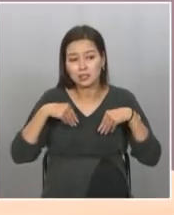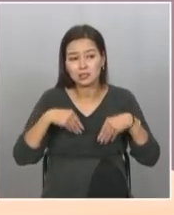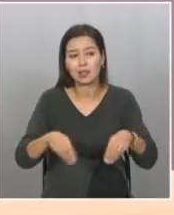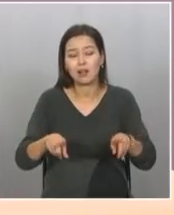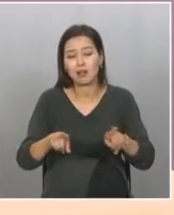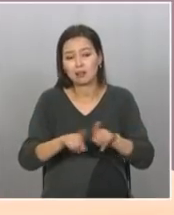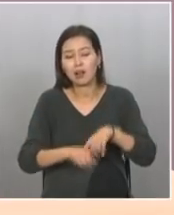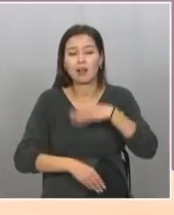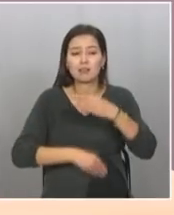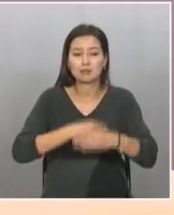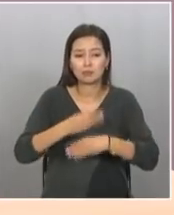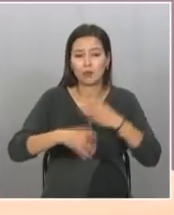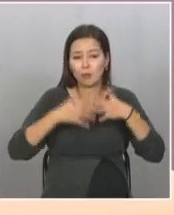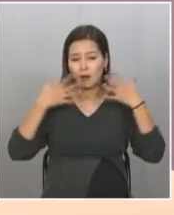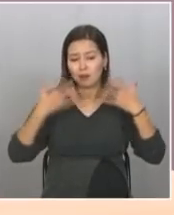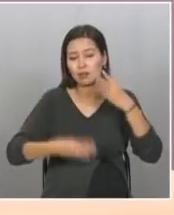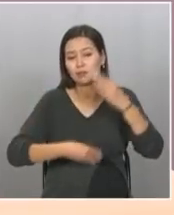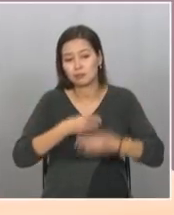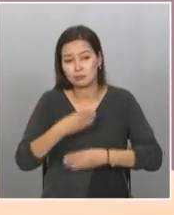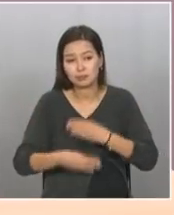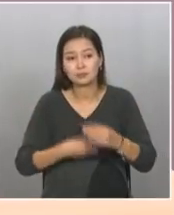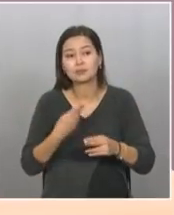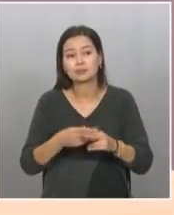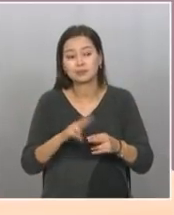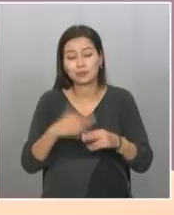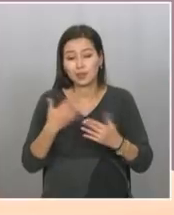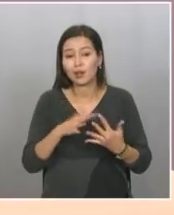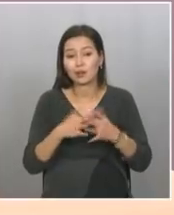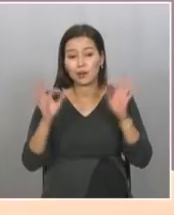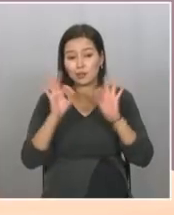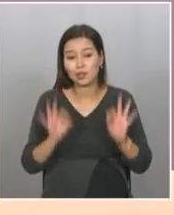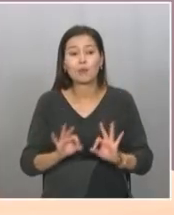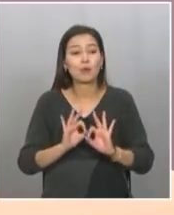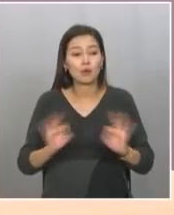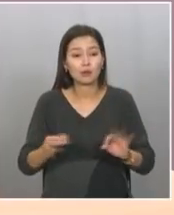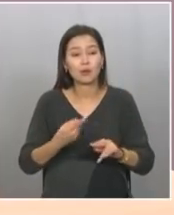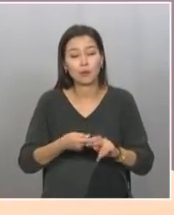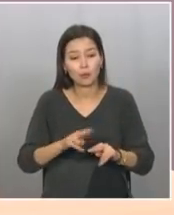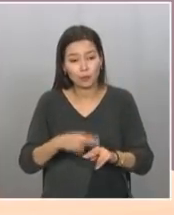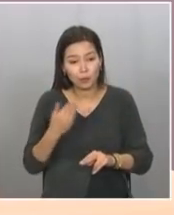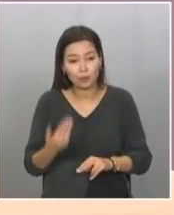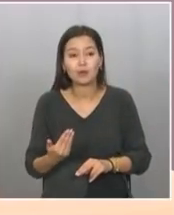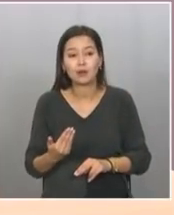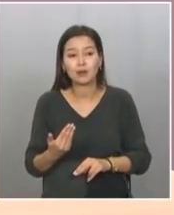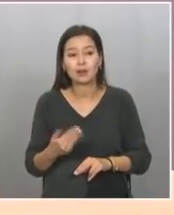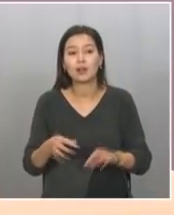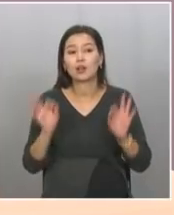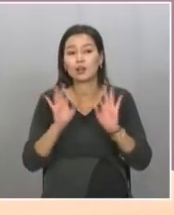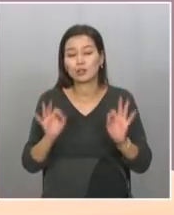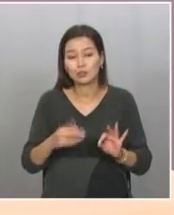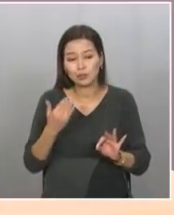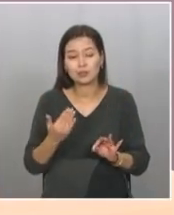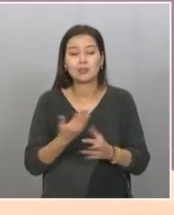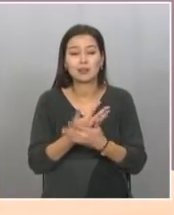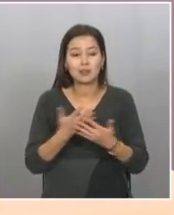комбайны. Мінекей балалар, күз кереметі деген осы. Сендерді өз беттеріңмен күз табиғатын